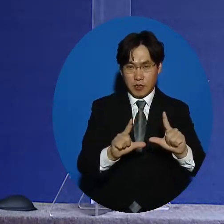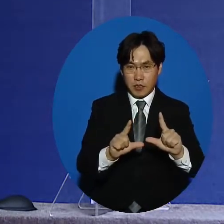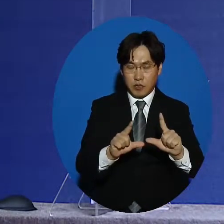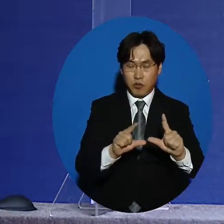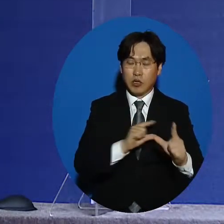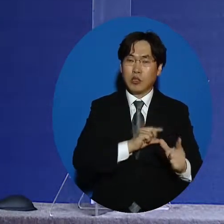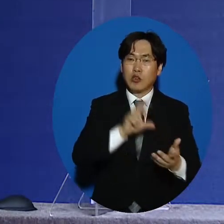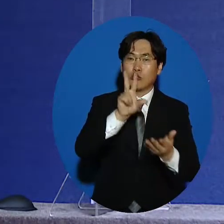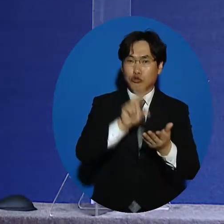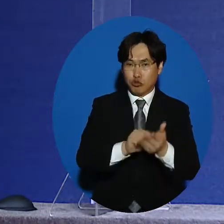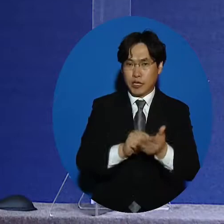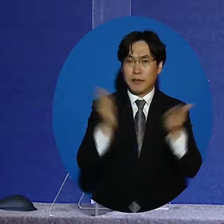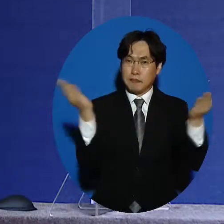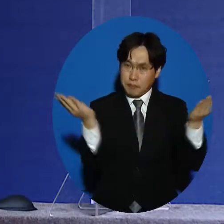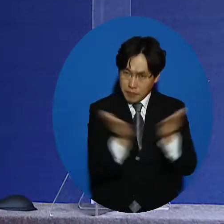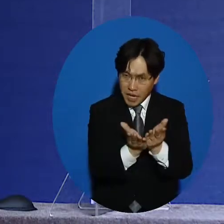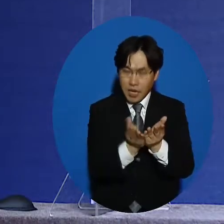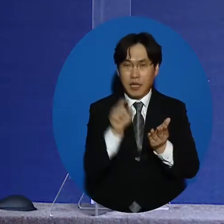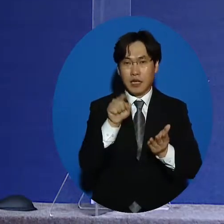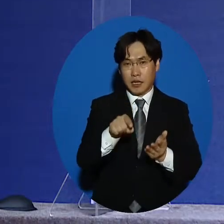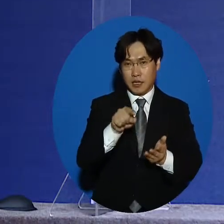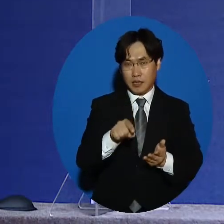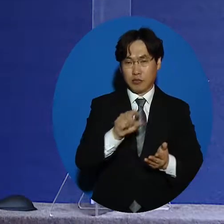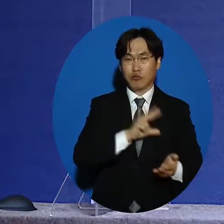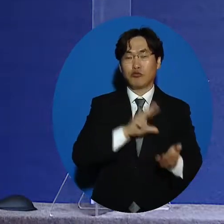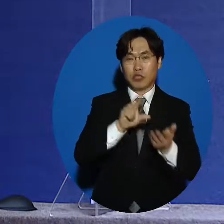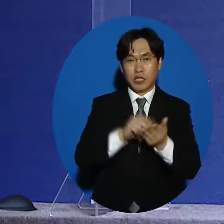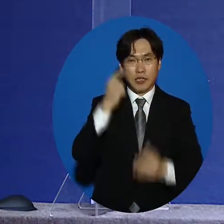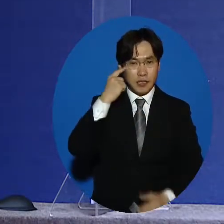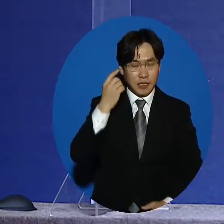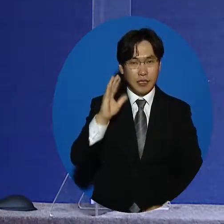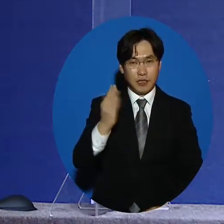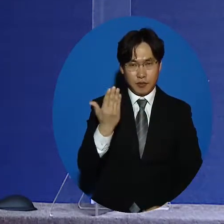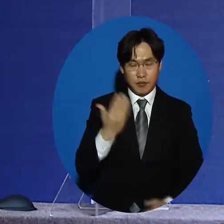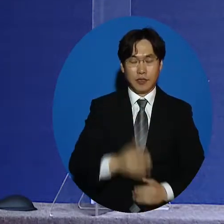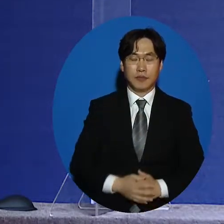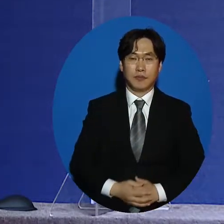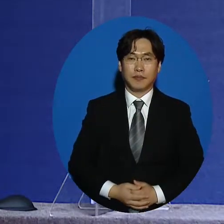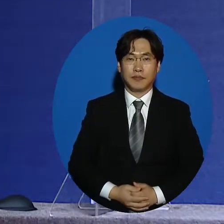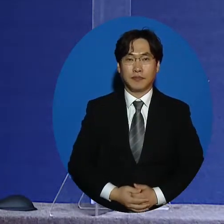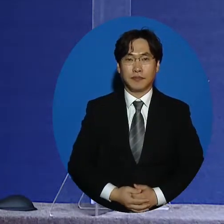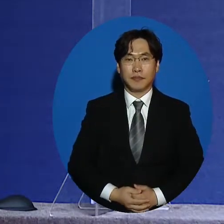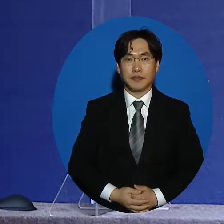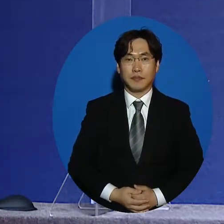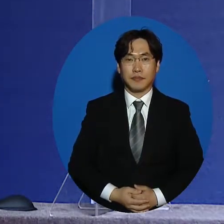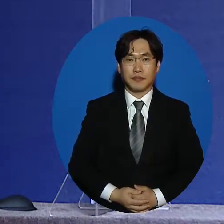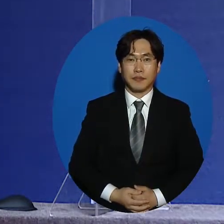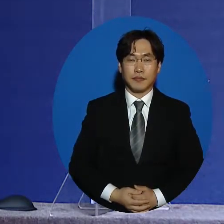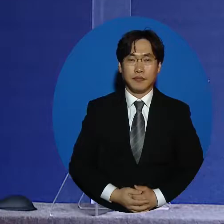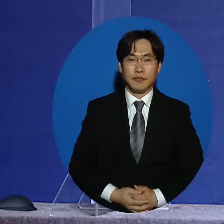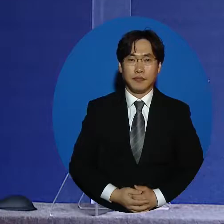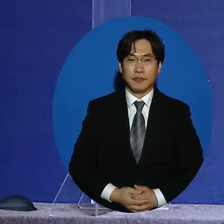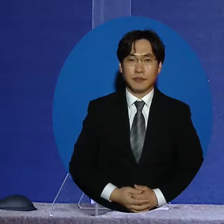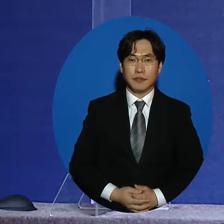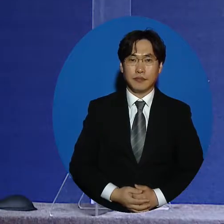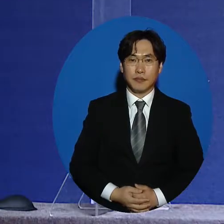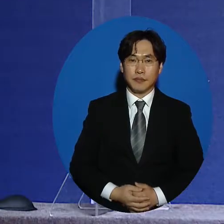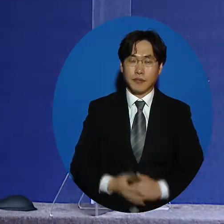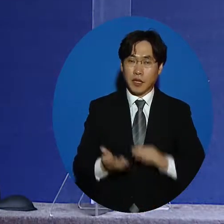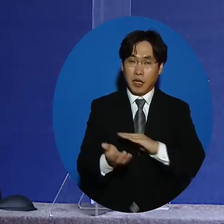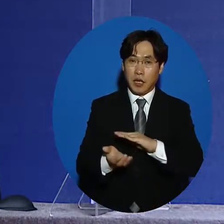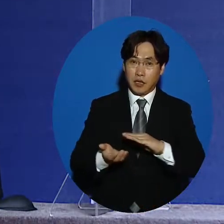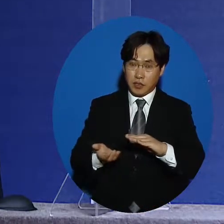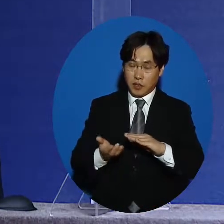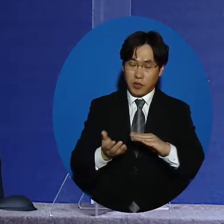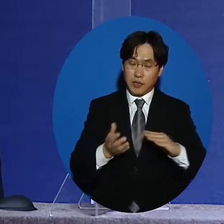슬로건에 정말 가장 부합한 주제가 아닌가 그렇게 생각을 해봅니다. 앞서